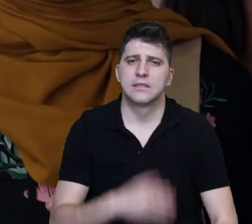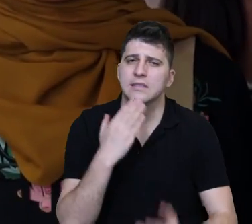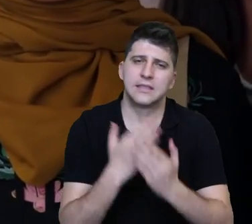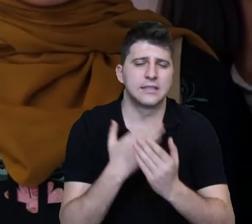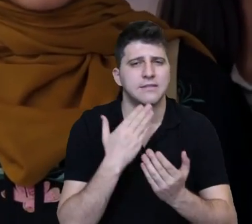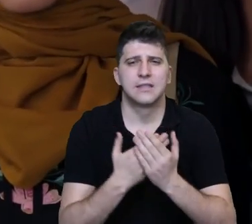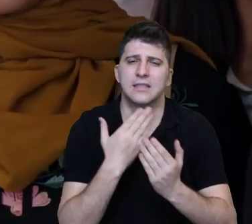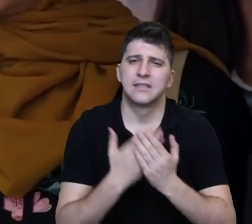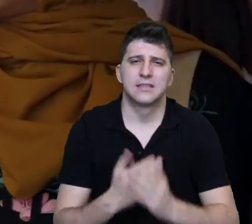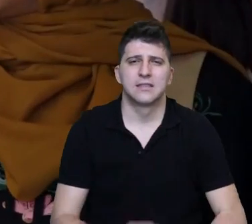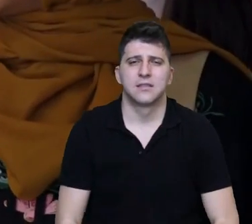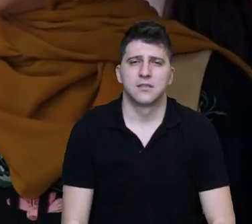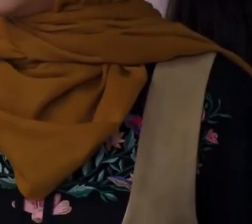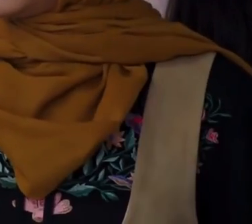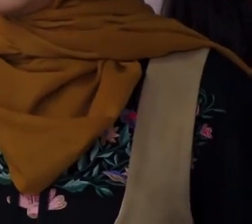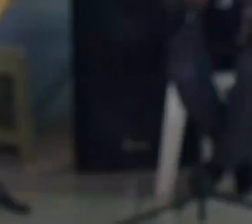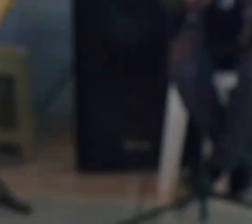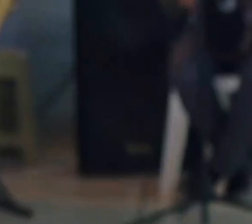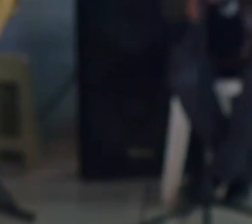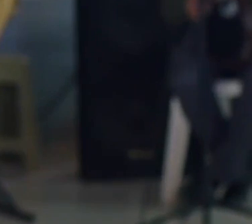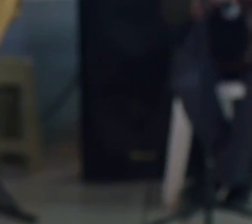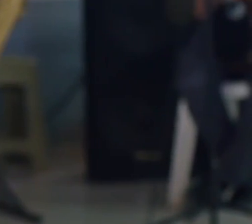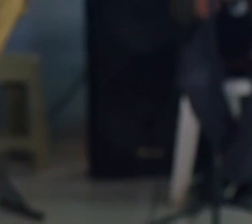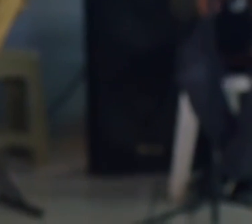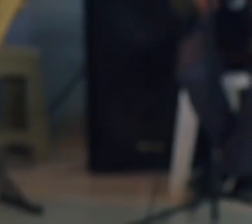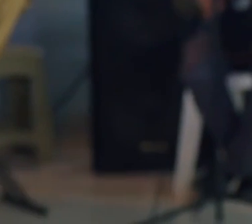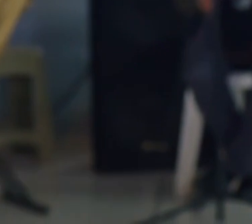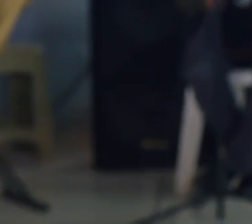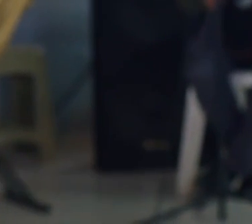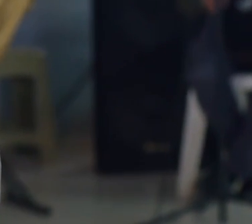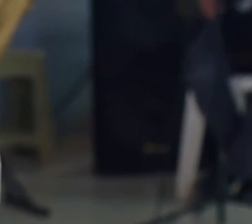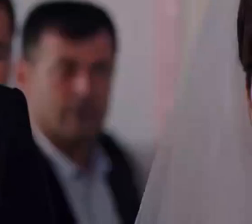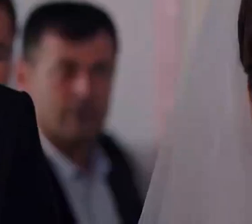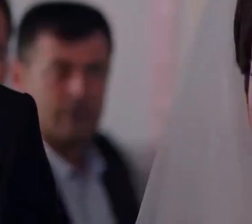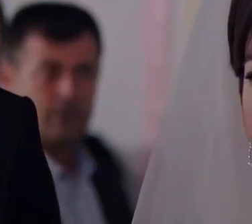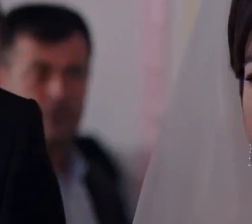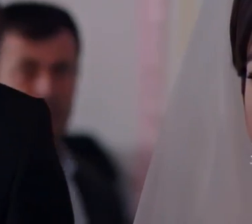Eyvahlar olsun. Nalan gergin. İbrahim donup kalmış Alev'e doğru bakıyor.